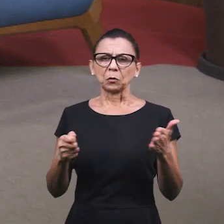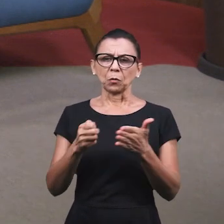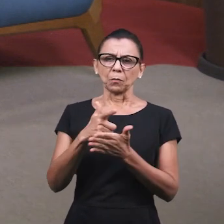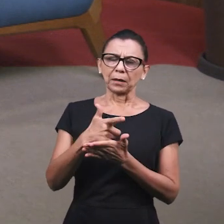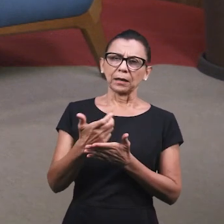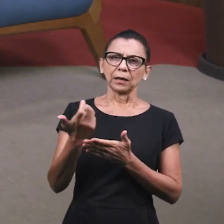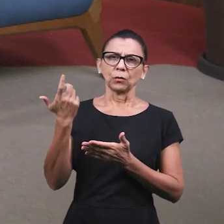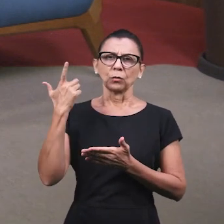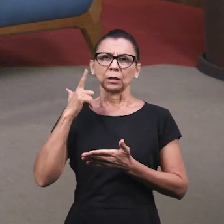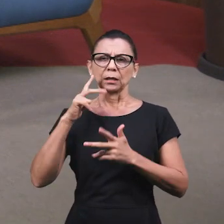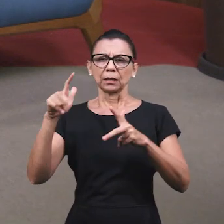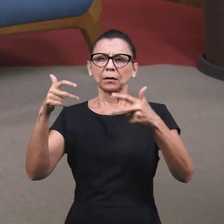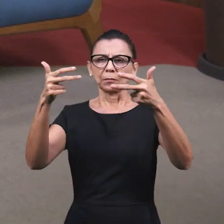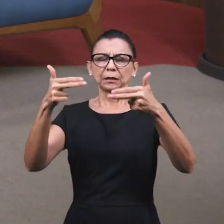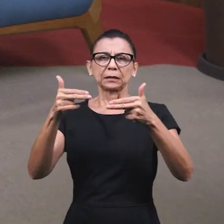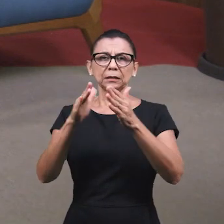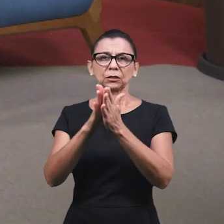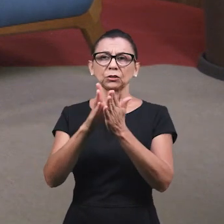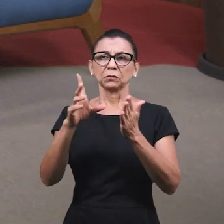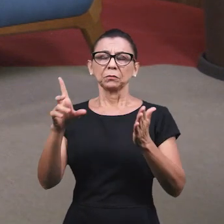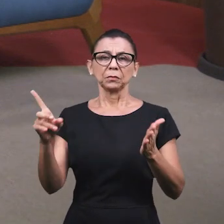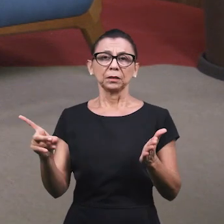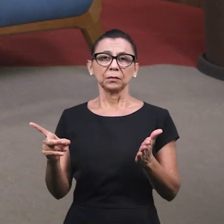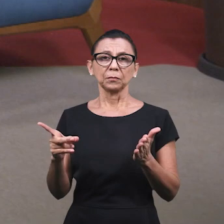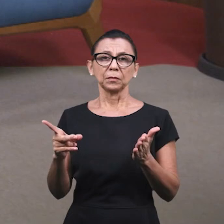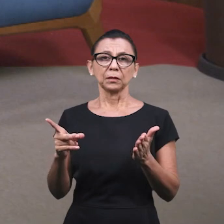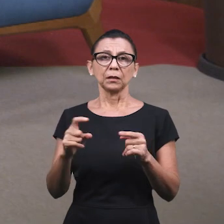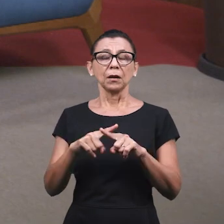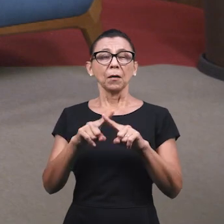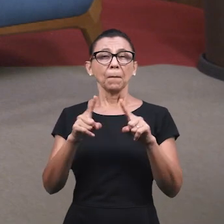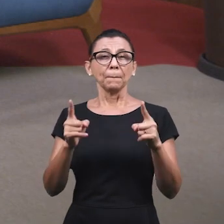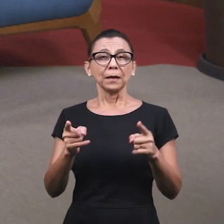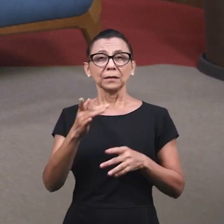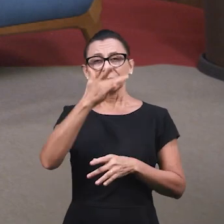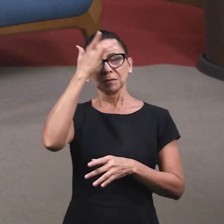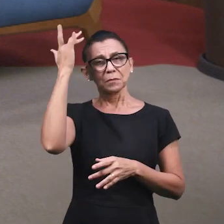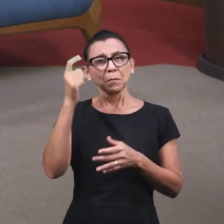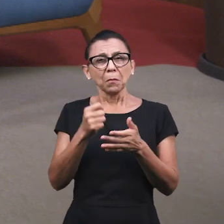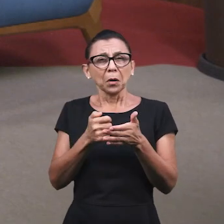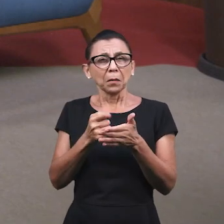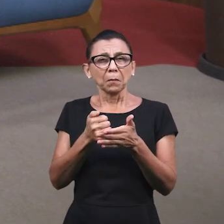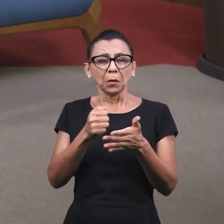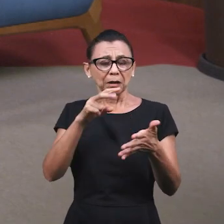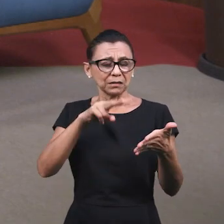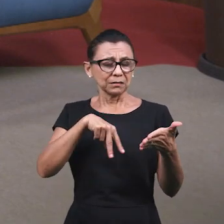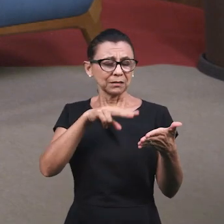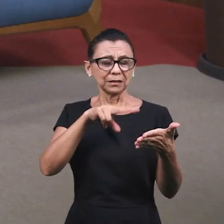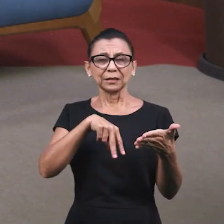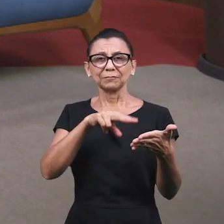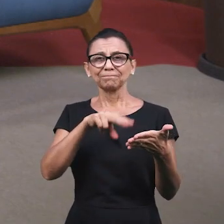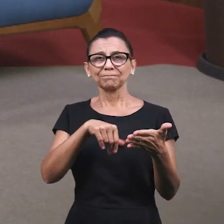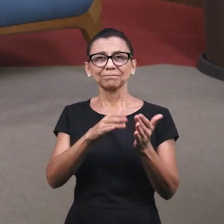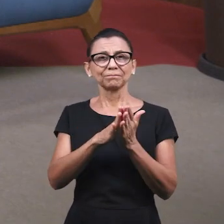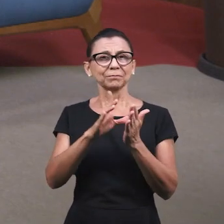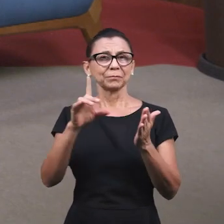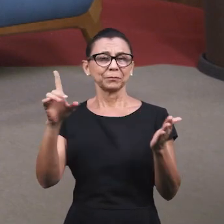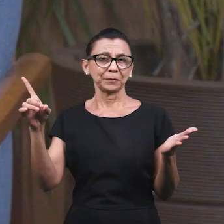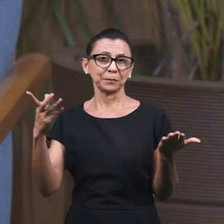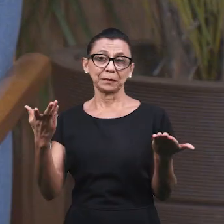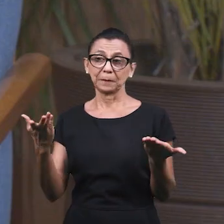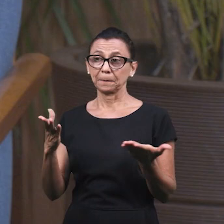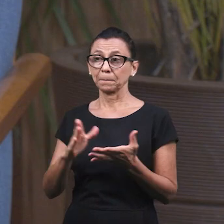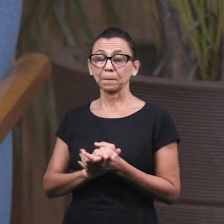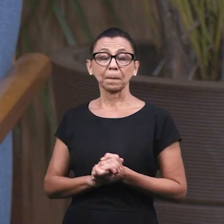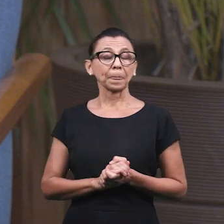Dieu partout, mais le mystère est encore occulté. Le mystère, il est vécu à partir